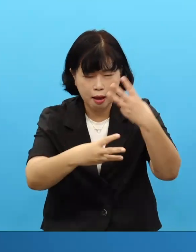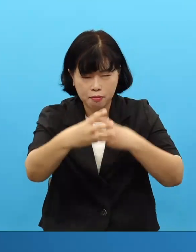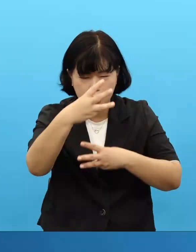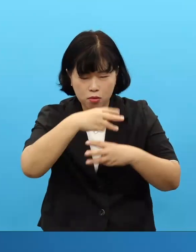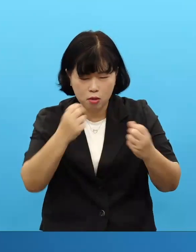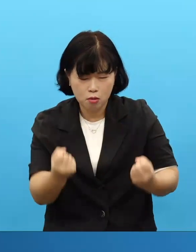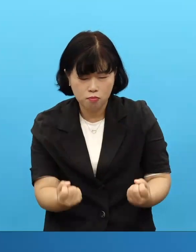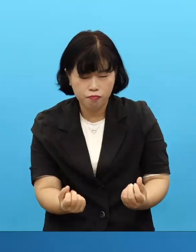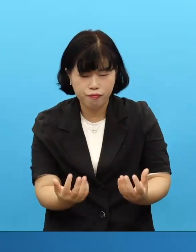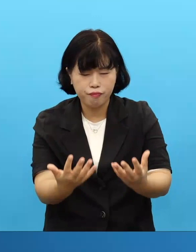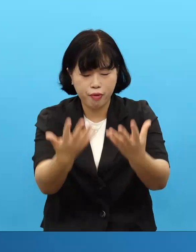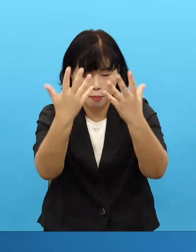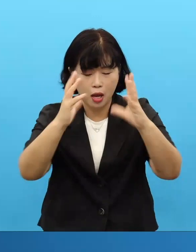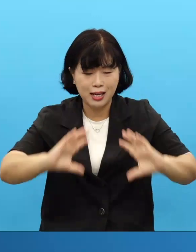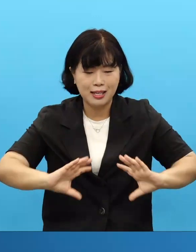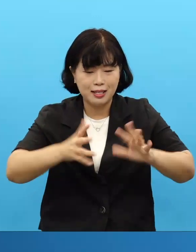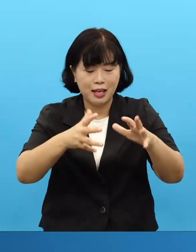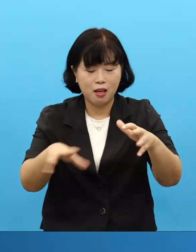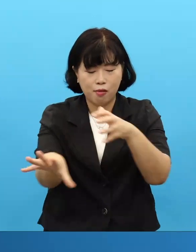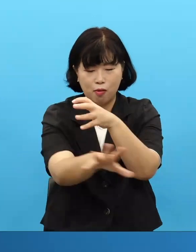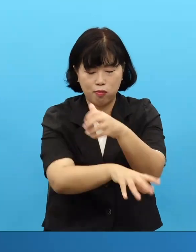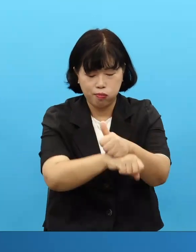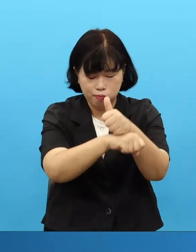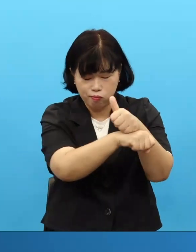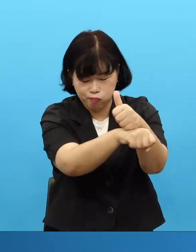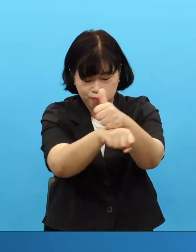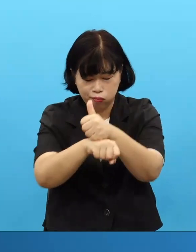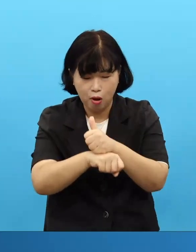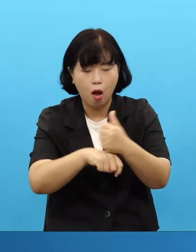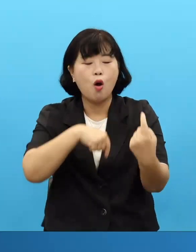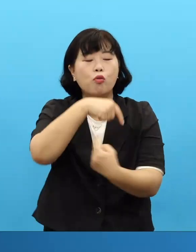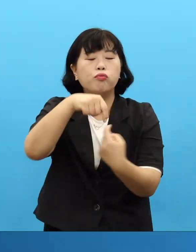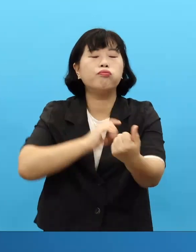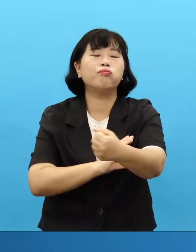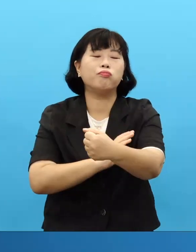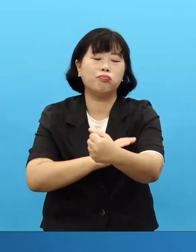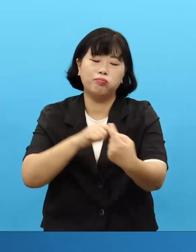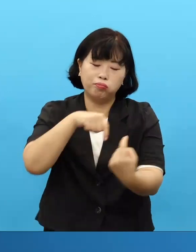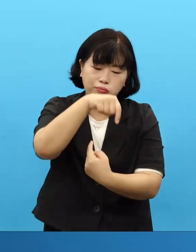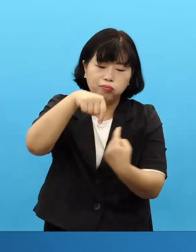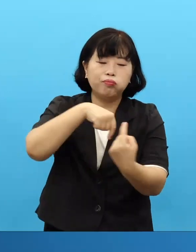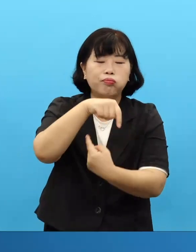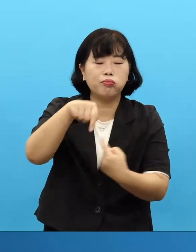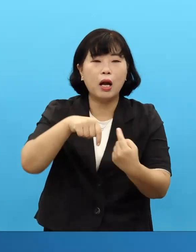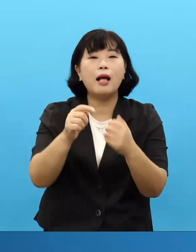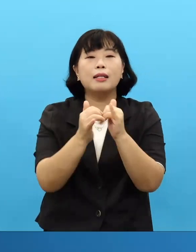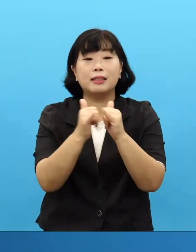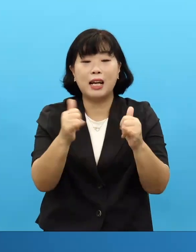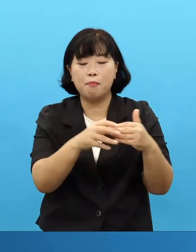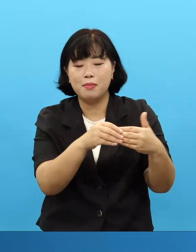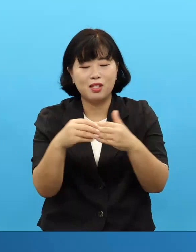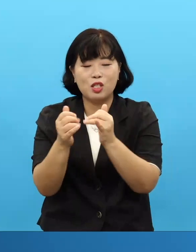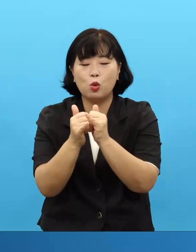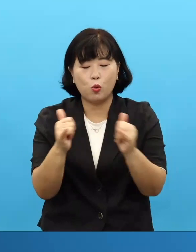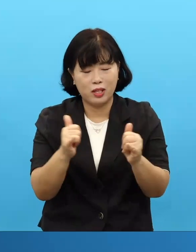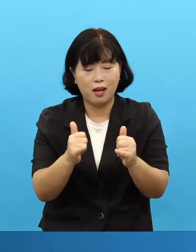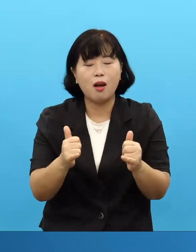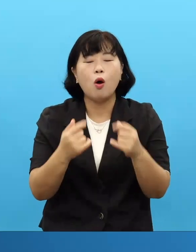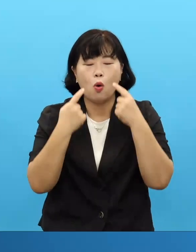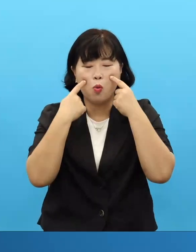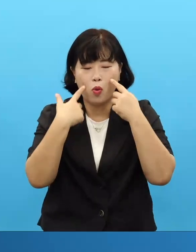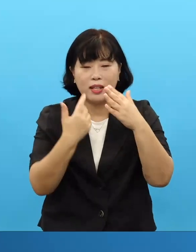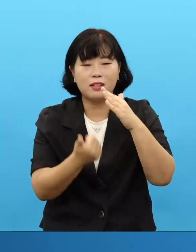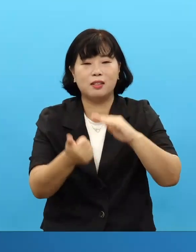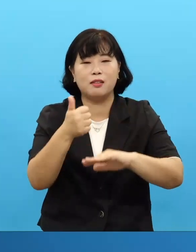in each and every region and place there will be remnants that arise that can even move the world. 우리는 그냥 발판입니다. We are simply the platform for that. 여러분의